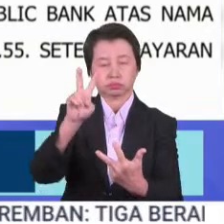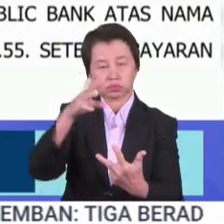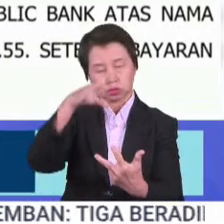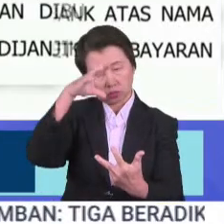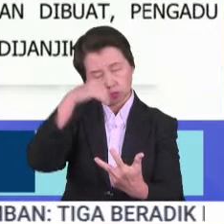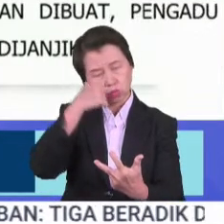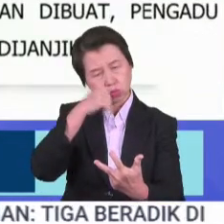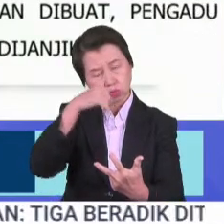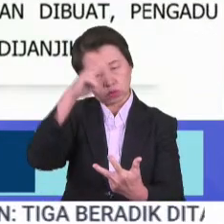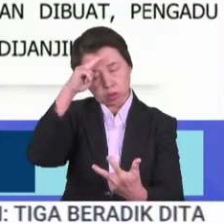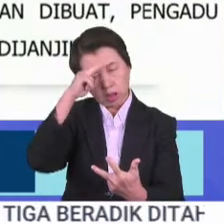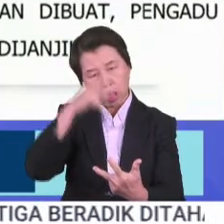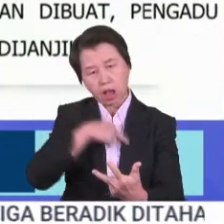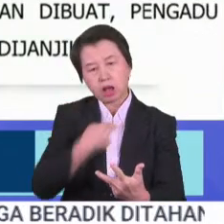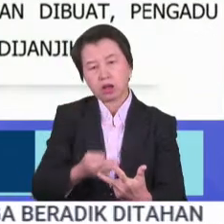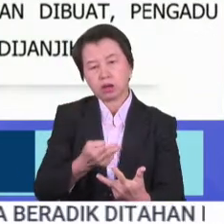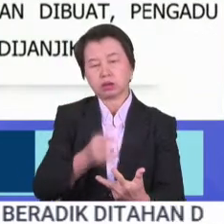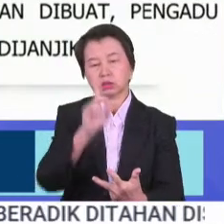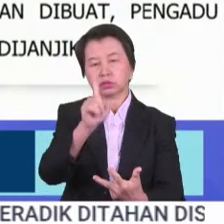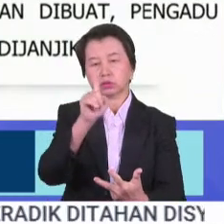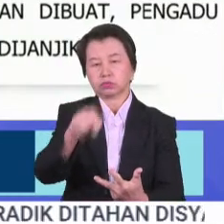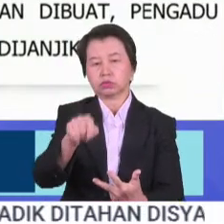Johor berputih mata selepas rugi